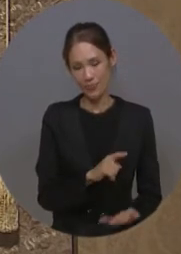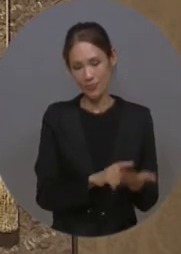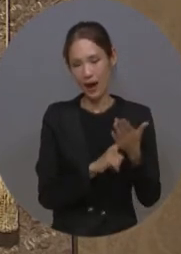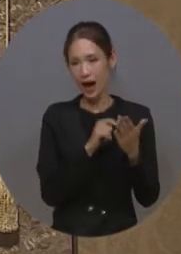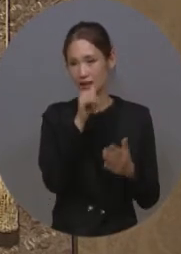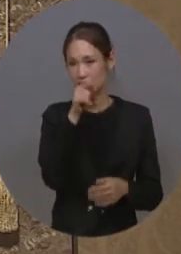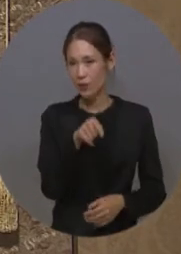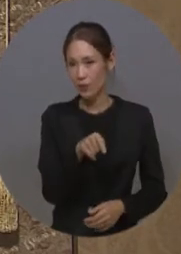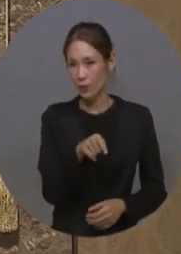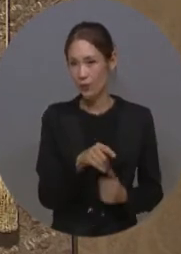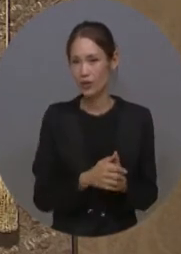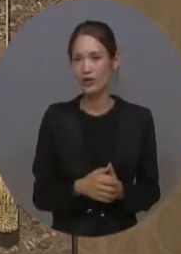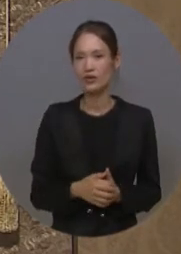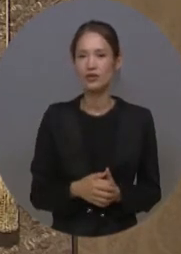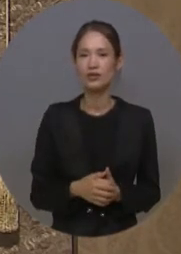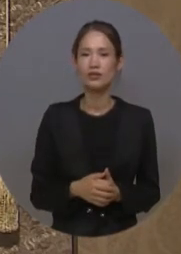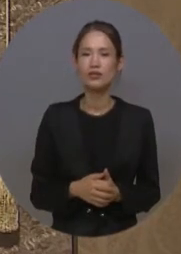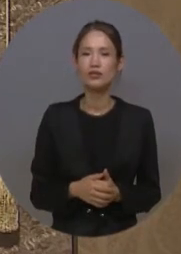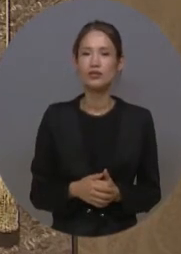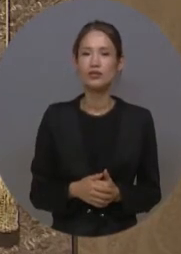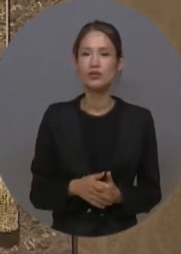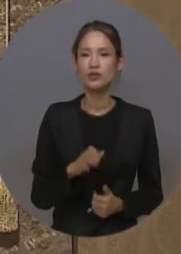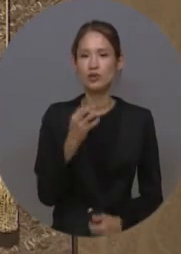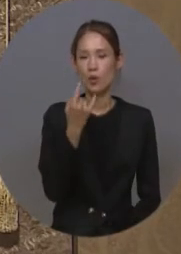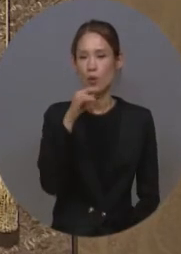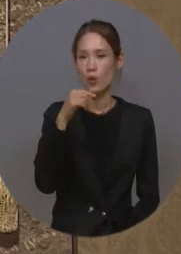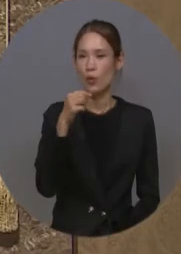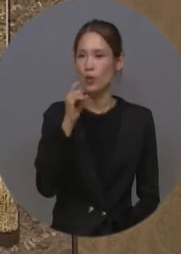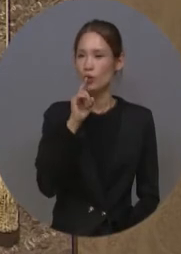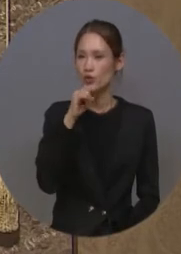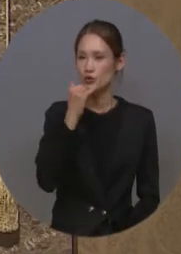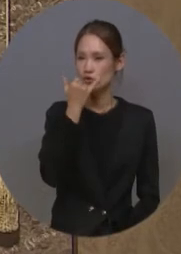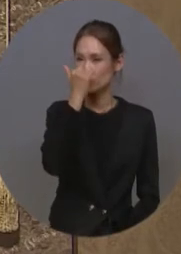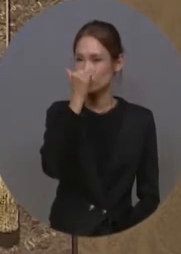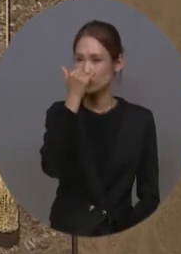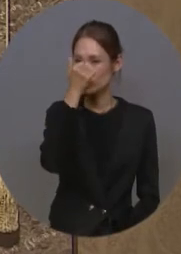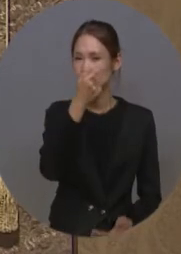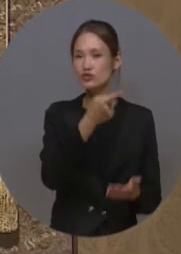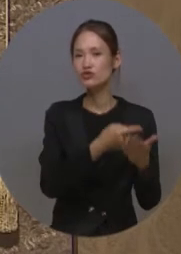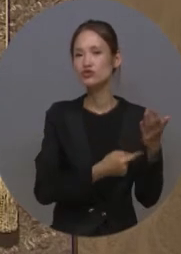생기잖아요. 이 코골이 수술도 보면